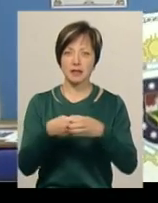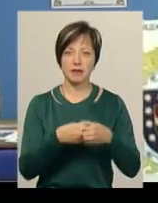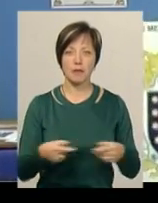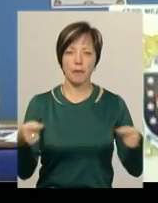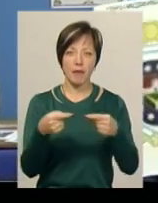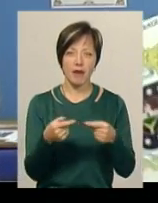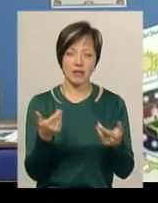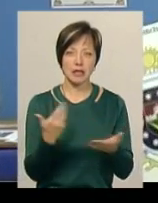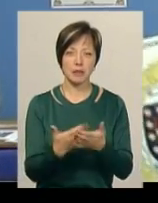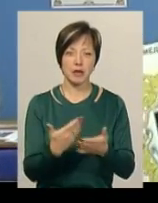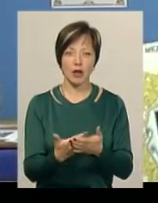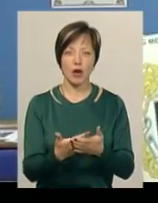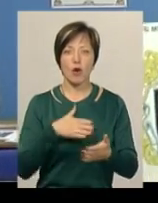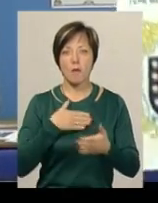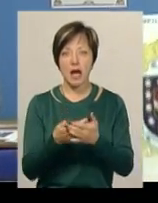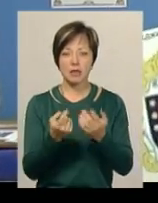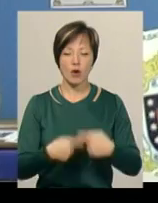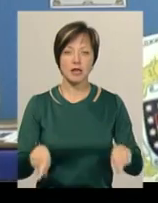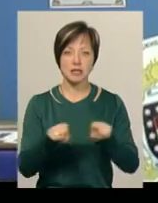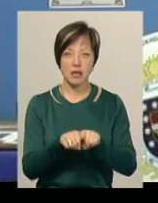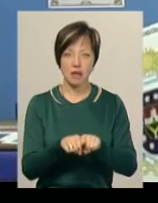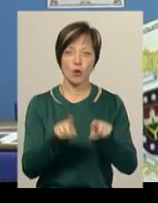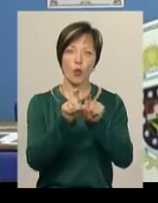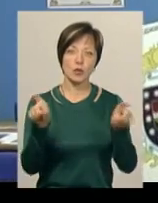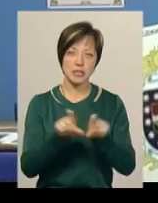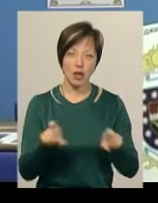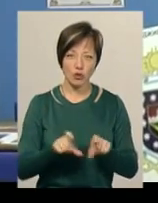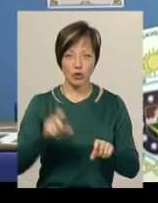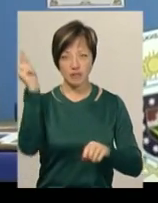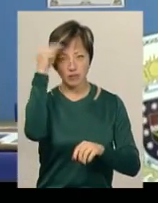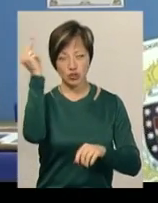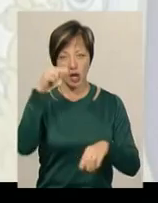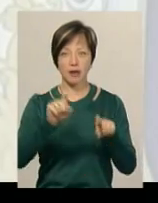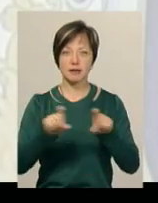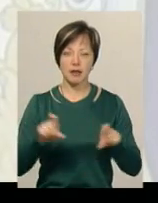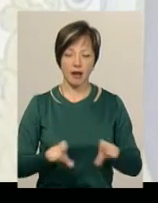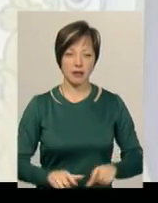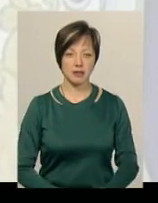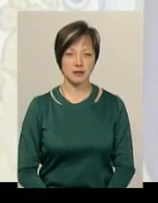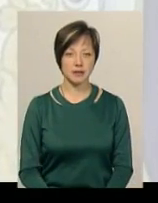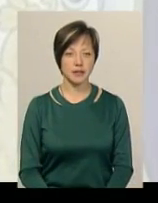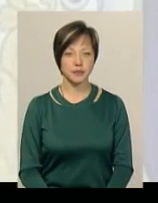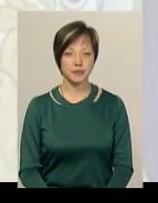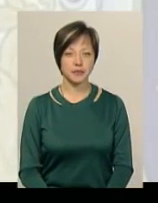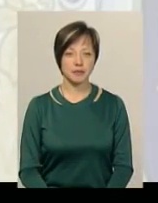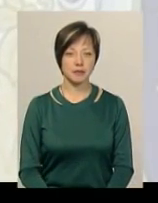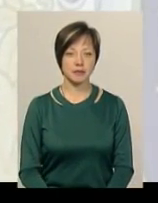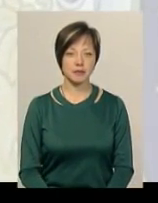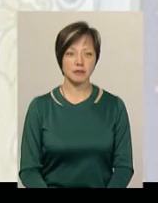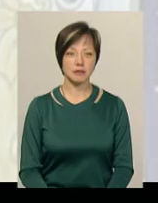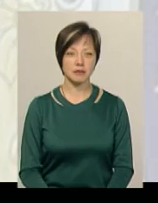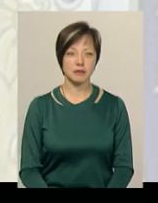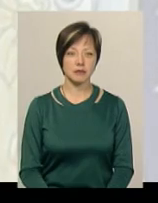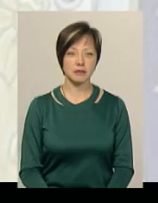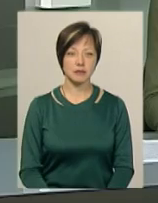певних якихось громадських об'єднань, установ, навчальних закладів. Світлана Поробок, Дем'ян Цегольник, новини Поділля